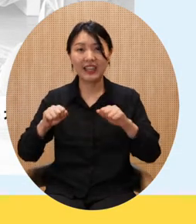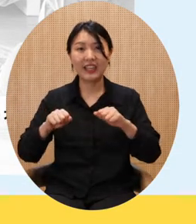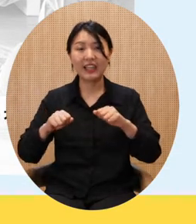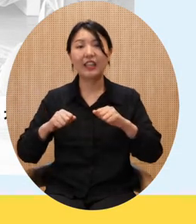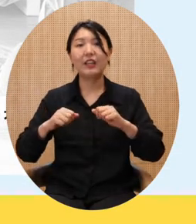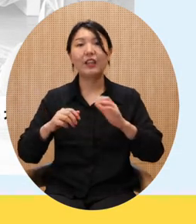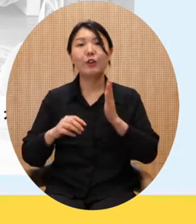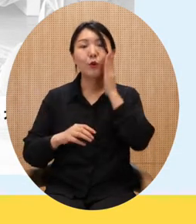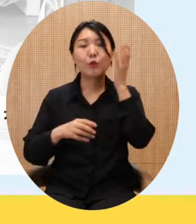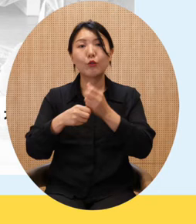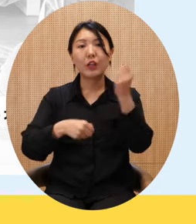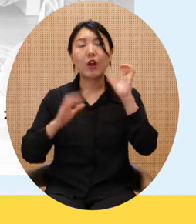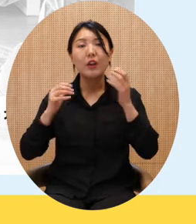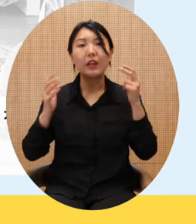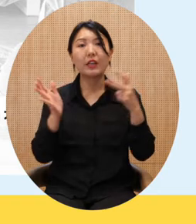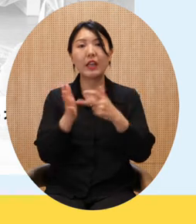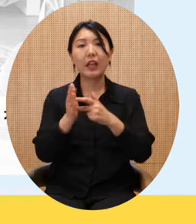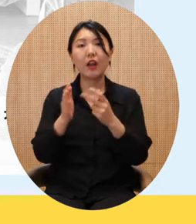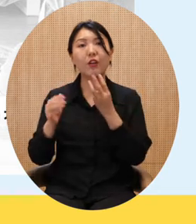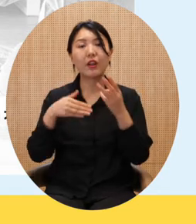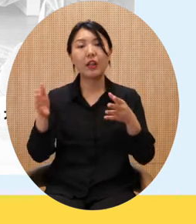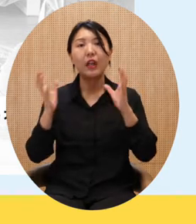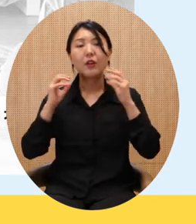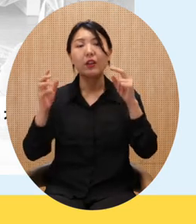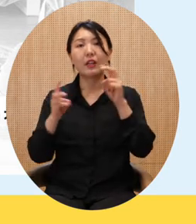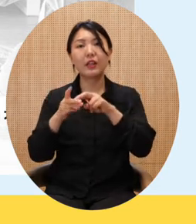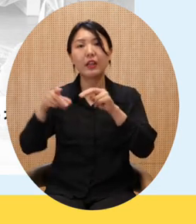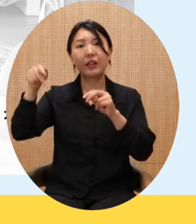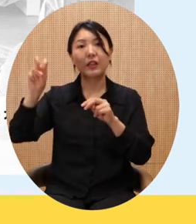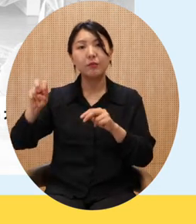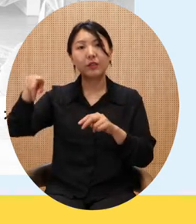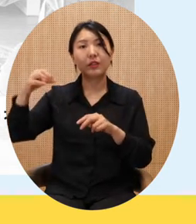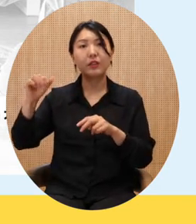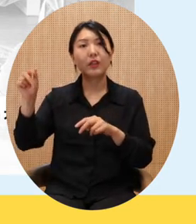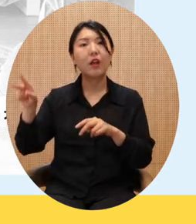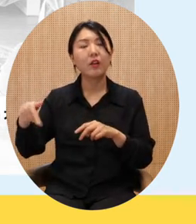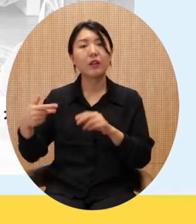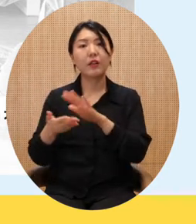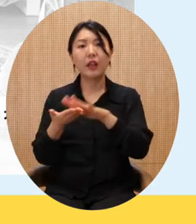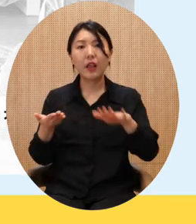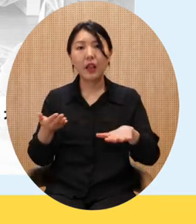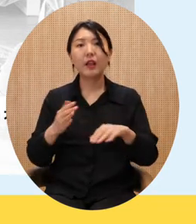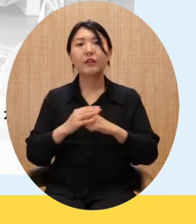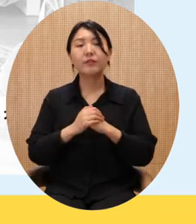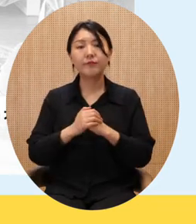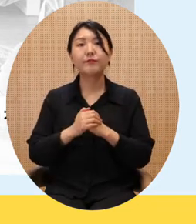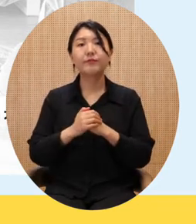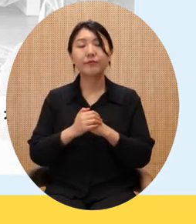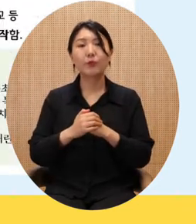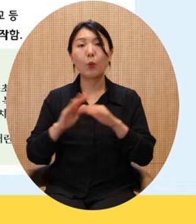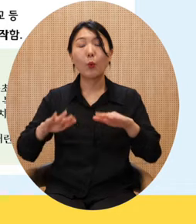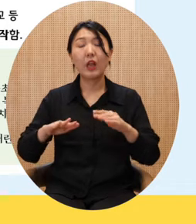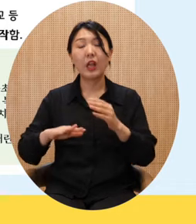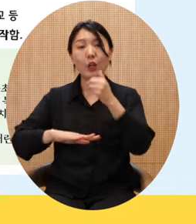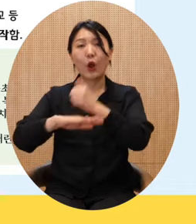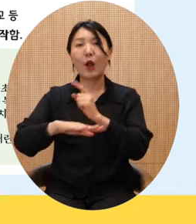어린이재단 경기아동센터 김승현입니다. 정왕지역 아동주거환경개선네트워크 경과보고 드리겠습니다.